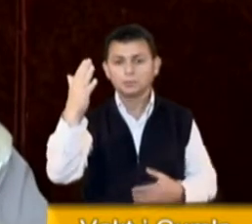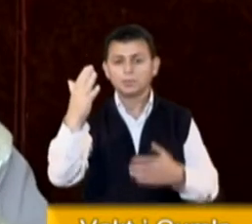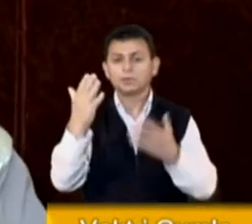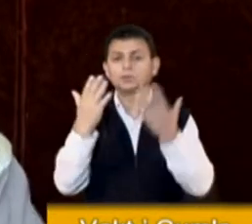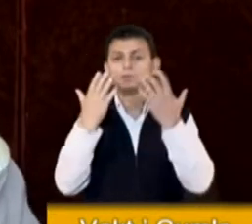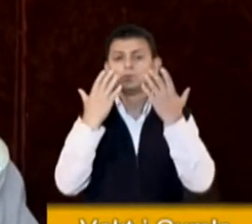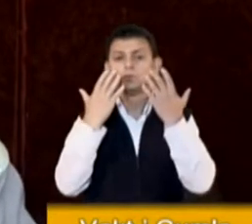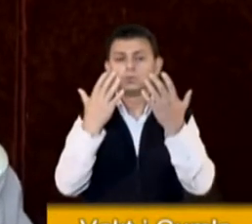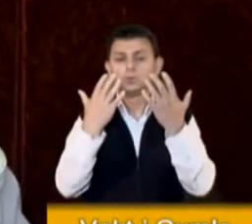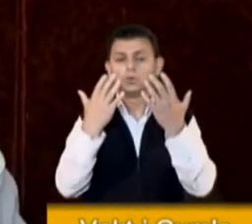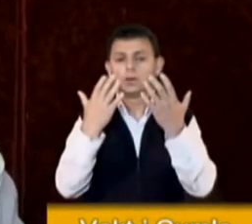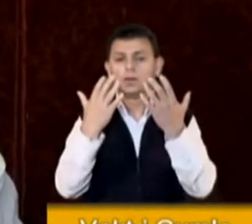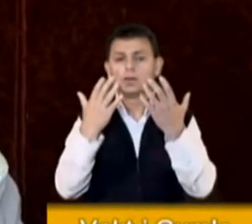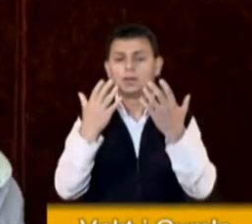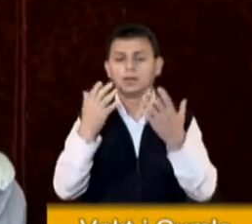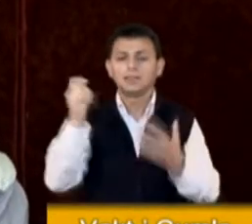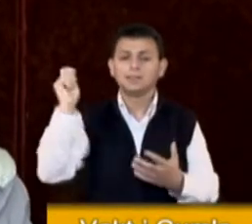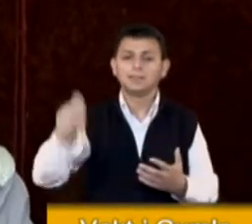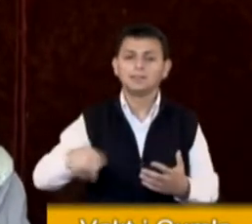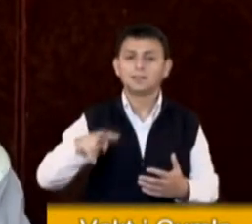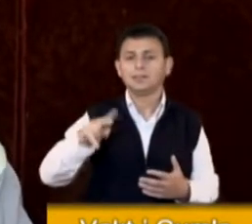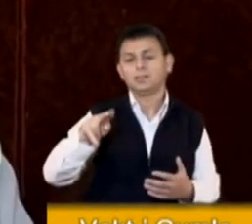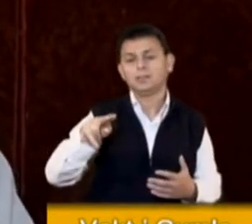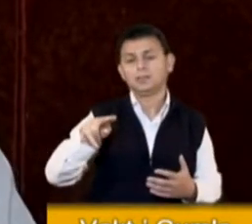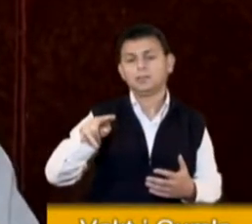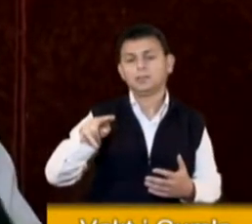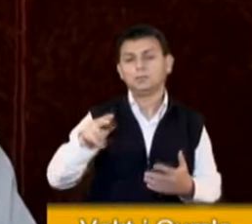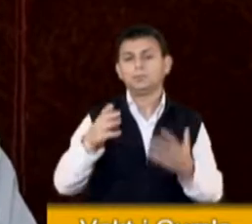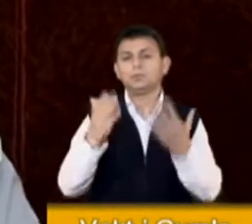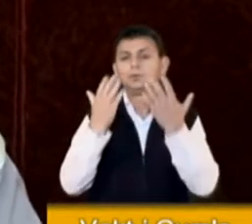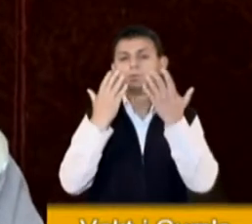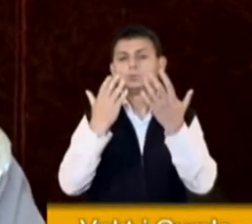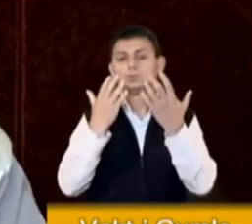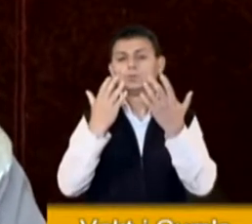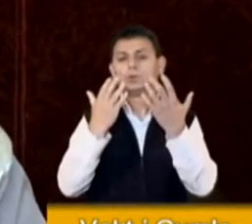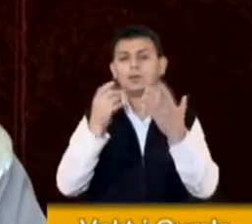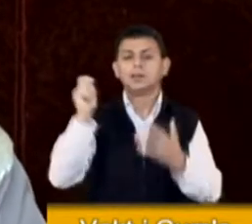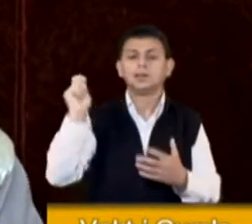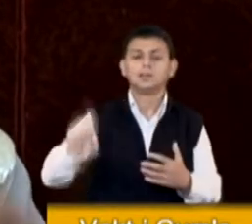hoşuna giden bir şey görünce maşallah, barekallah, la kuvvete illa